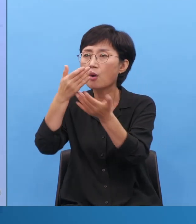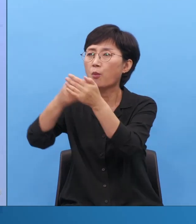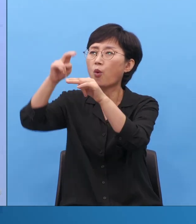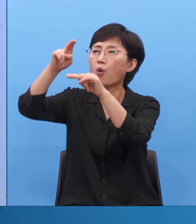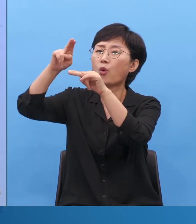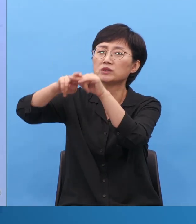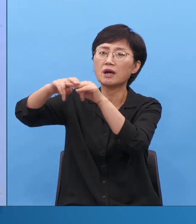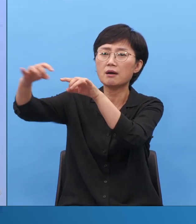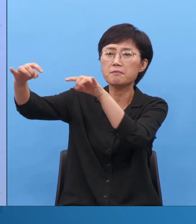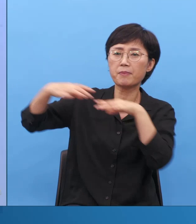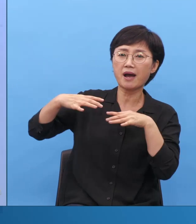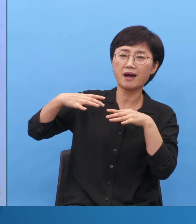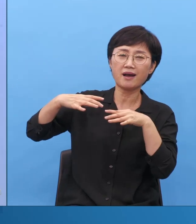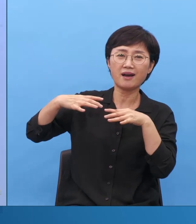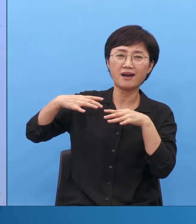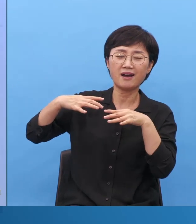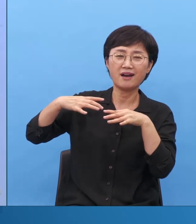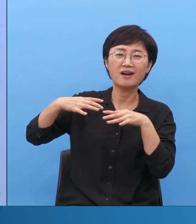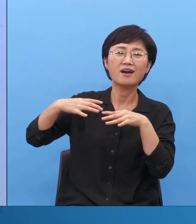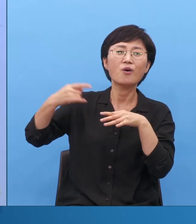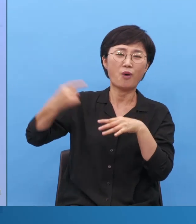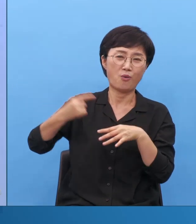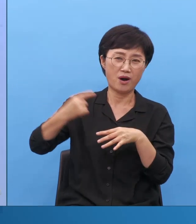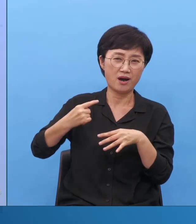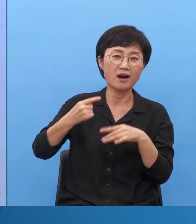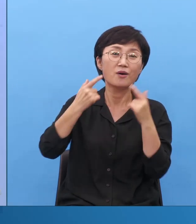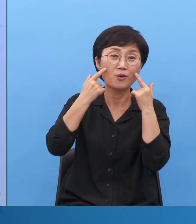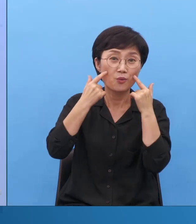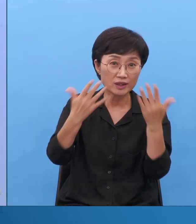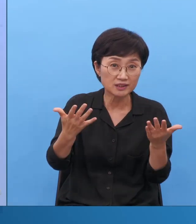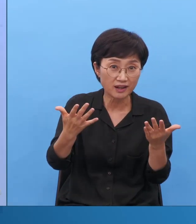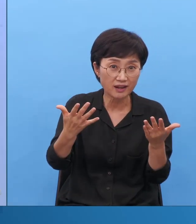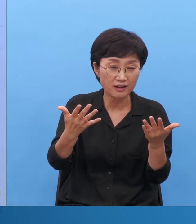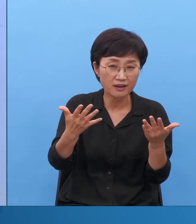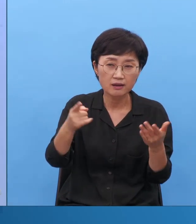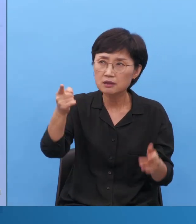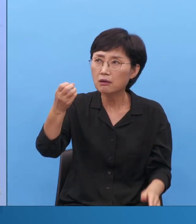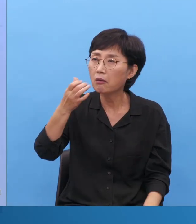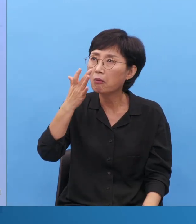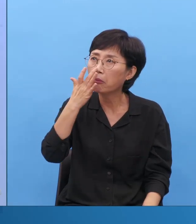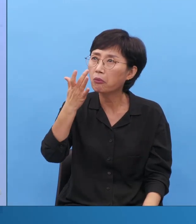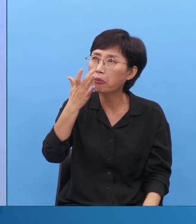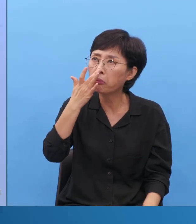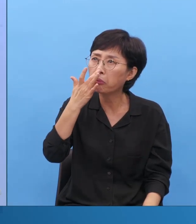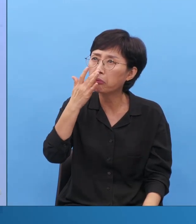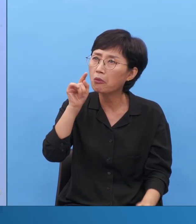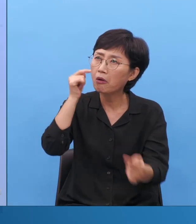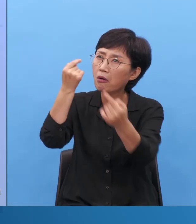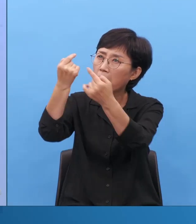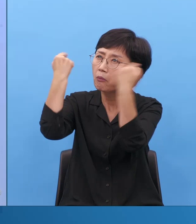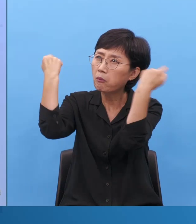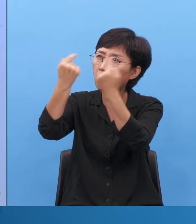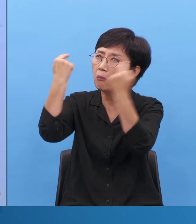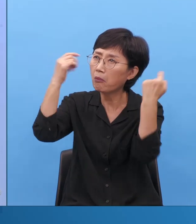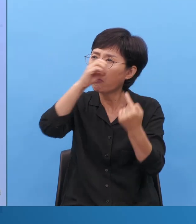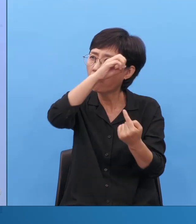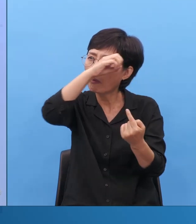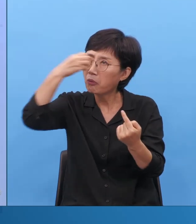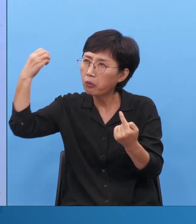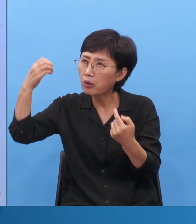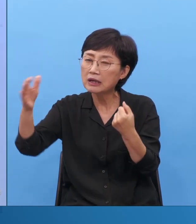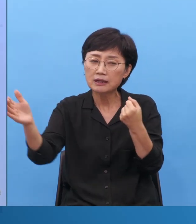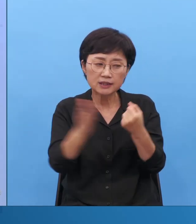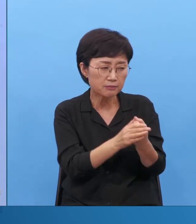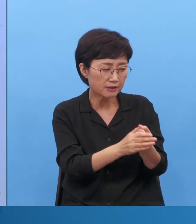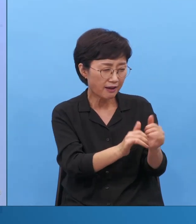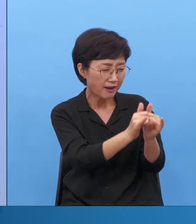move all the universe. 이런 걸 다 놓치니까 엉터리 교인이 돼가 교회에서 싸움이 나고 남 욕이 나고 이래서 하는 거예요. But it's because we lose hold of all of this that